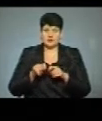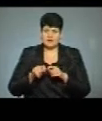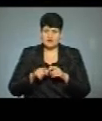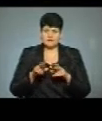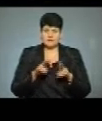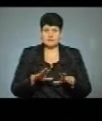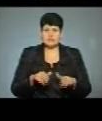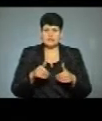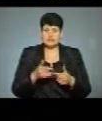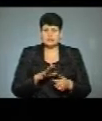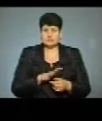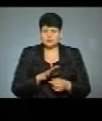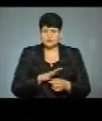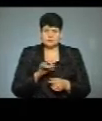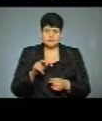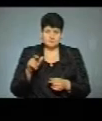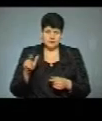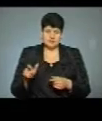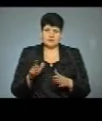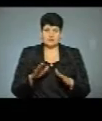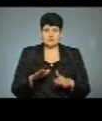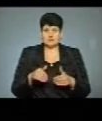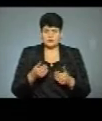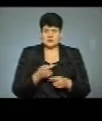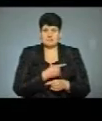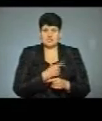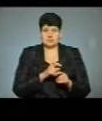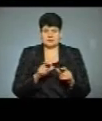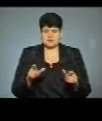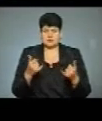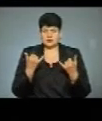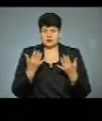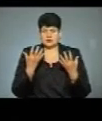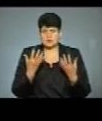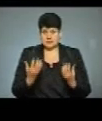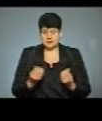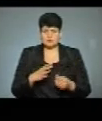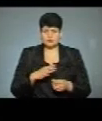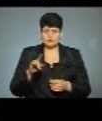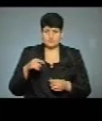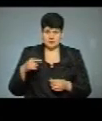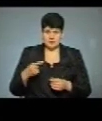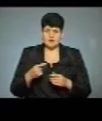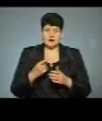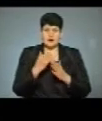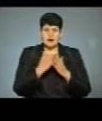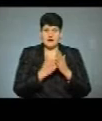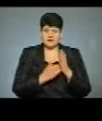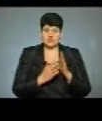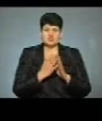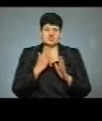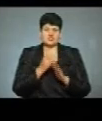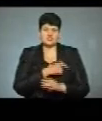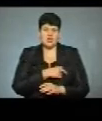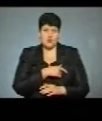які надані були потерпілою стороною, так і відомості, які надаються медичним закладам. На сьогоднішній день будуть витребовані графіки чергування, оскільки все ж таки за